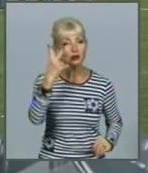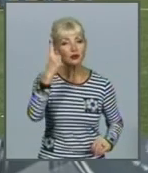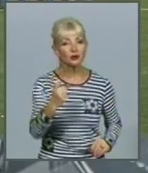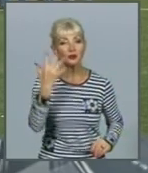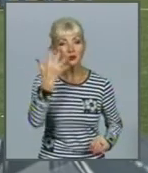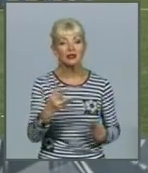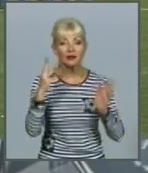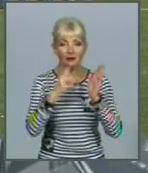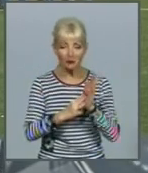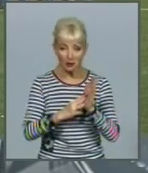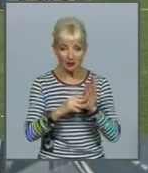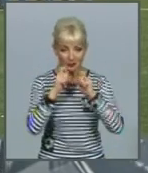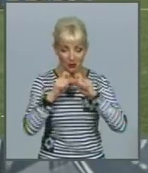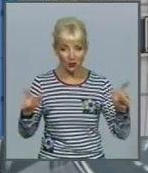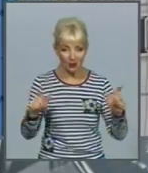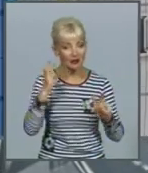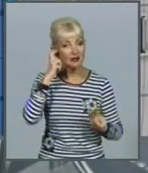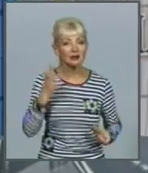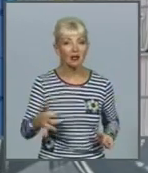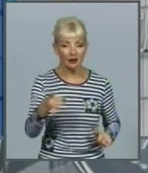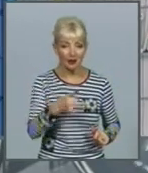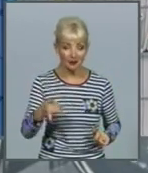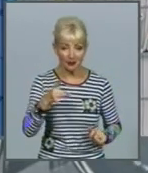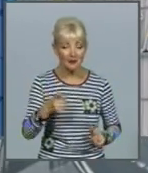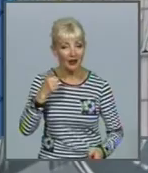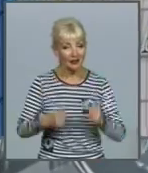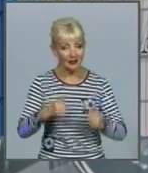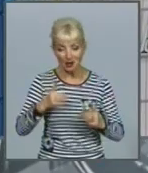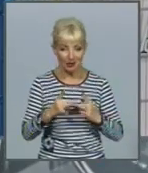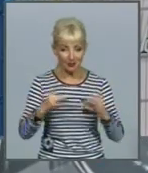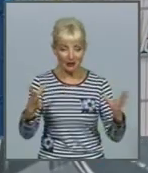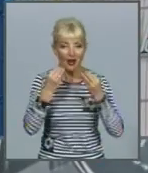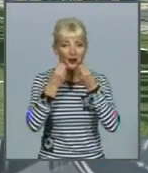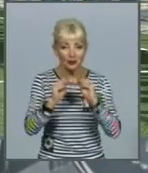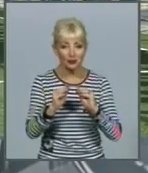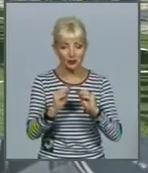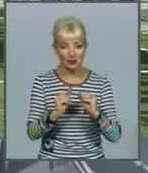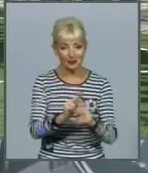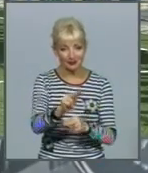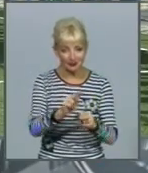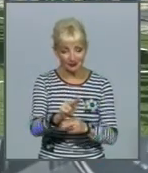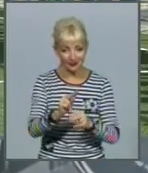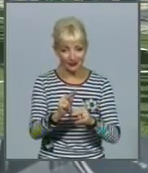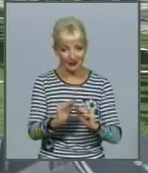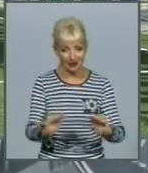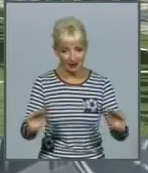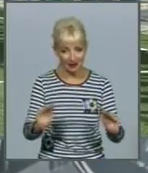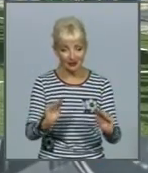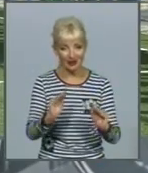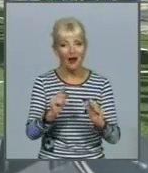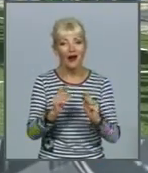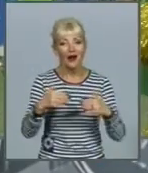158-ї школи, що в Київському районі, справжнє свято. Кращі вихованці навчального закладу вітають з відкриттям нового